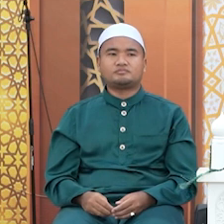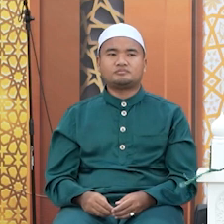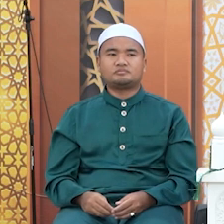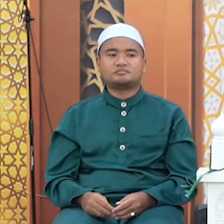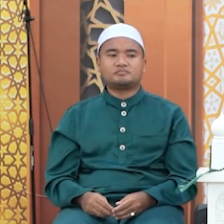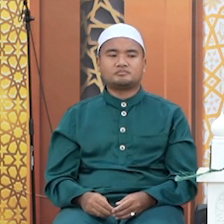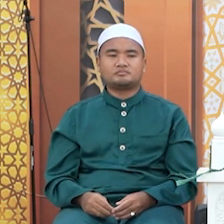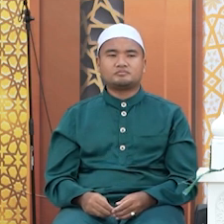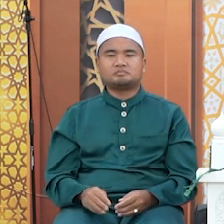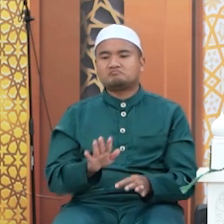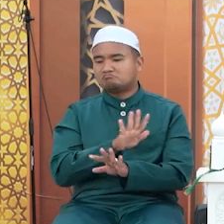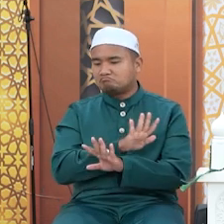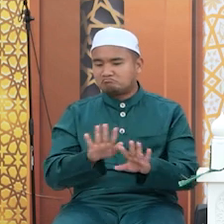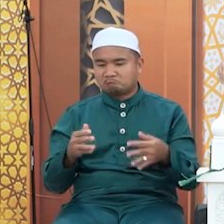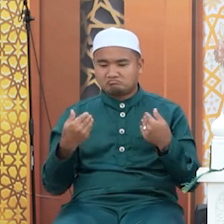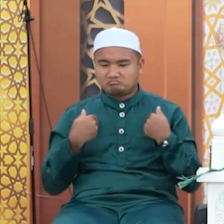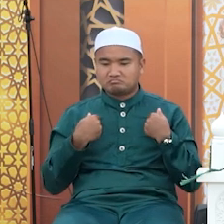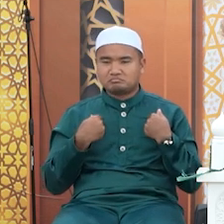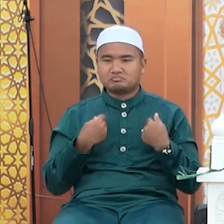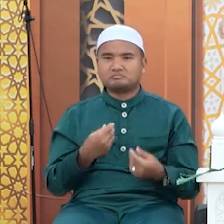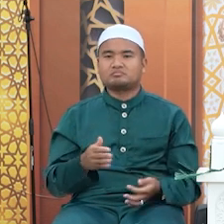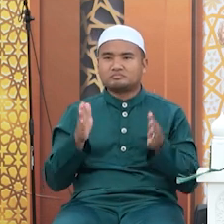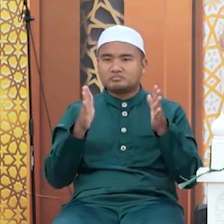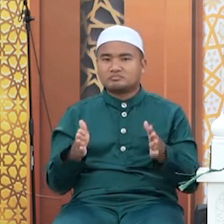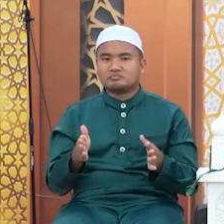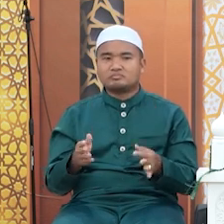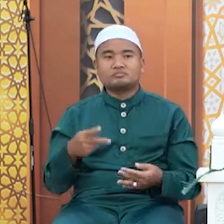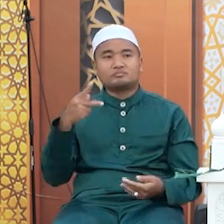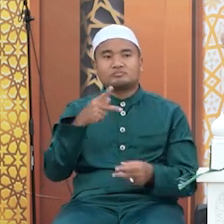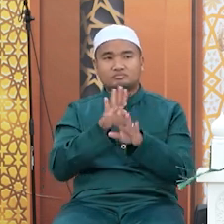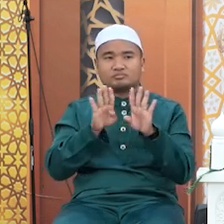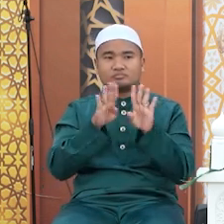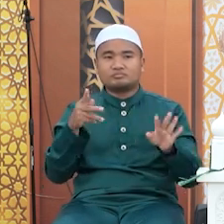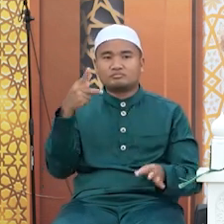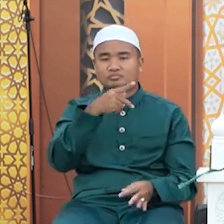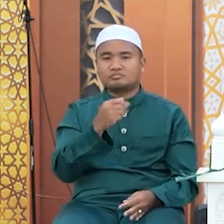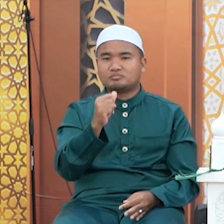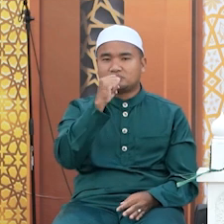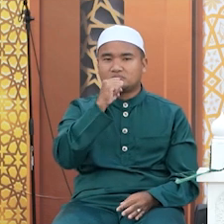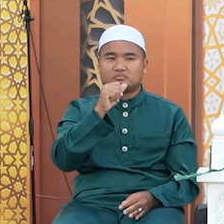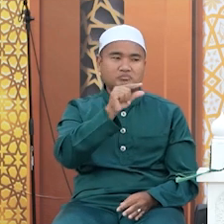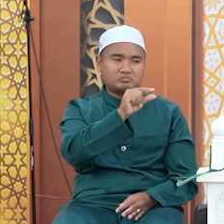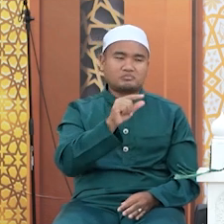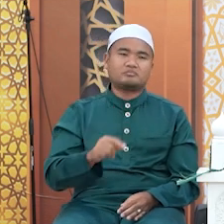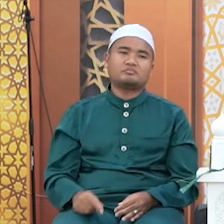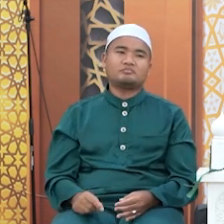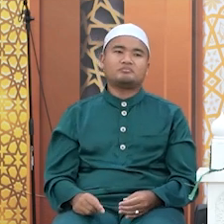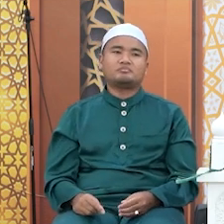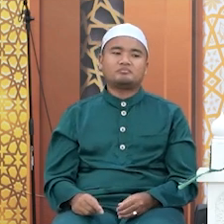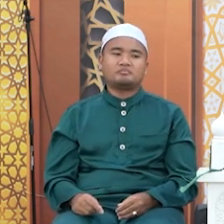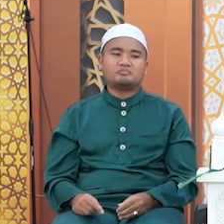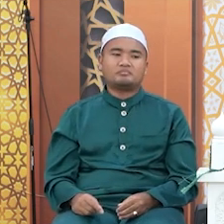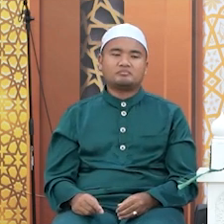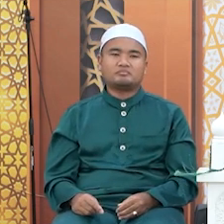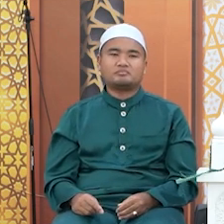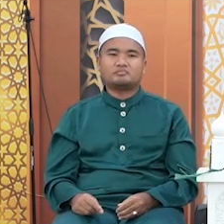Tak ada orang buka puasa sampai sudah dia minum ais kak ni je. Tak, ni macam tak puasa. You minum banyak, berapa banyak